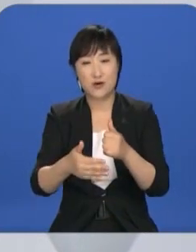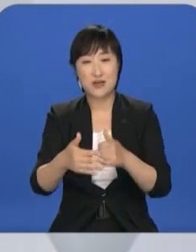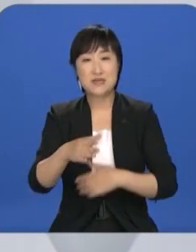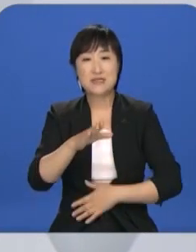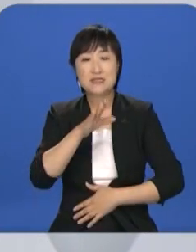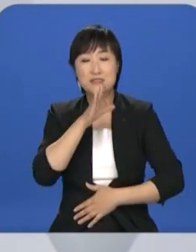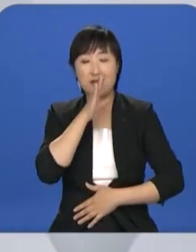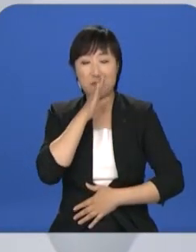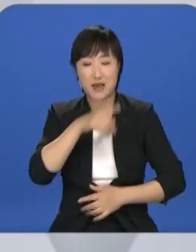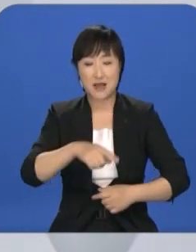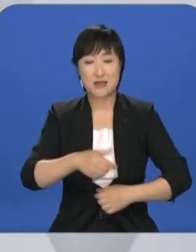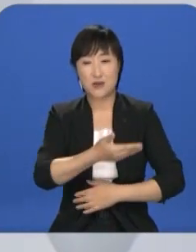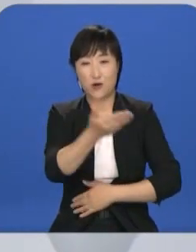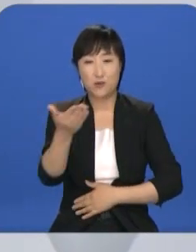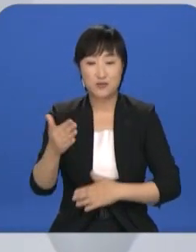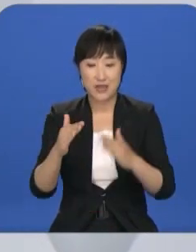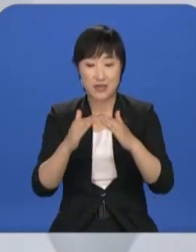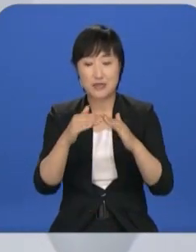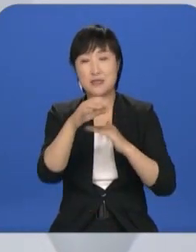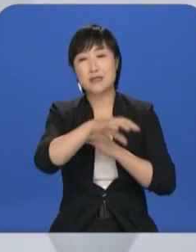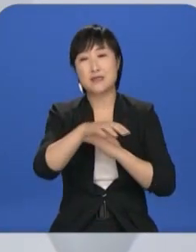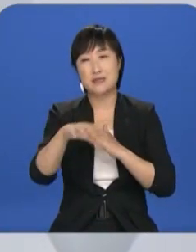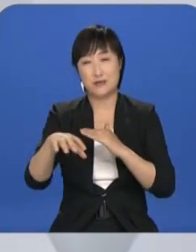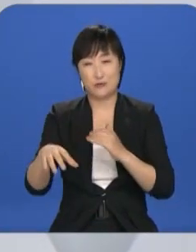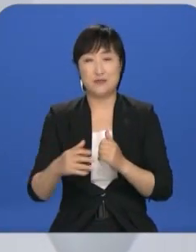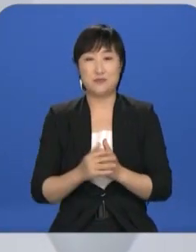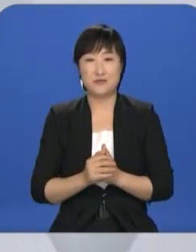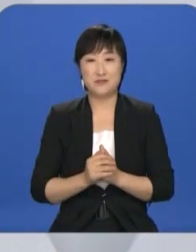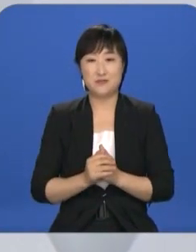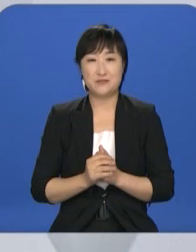진정한 국민 여러분의 이웃 사촌입니다.